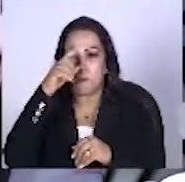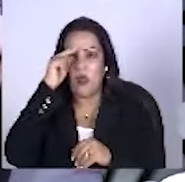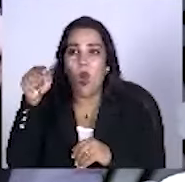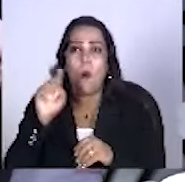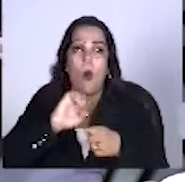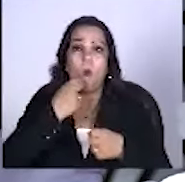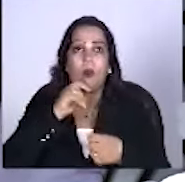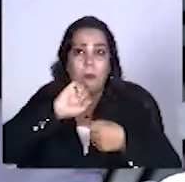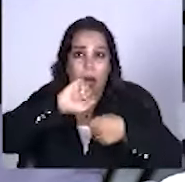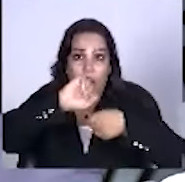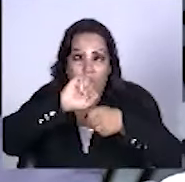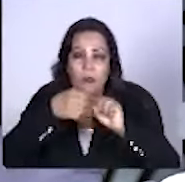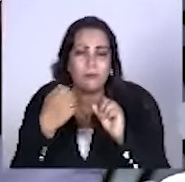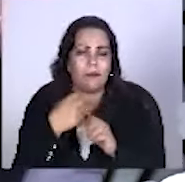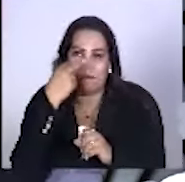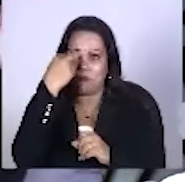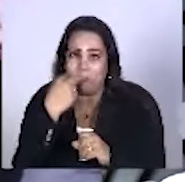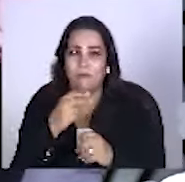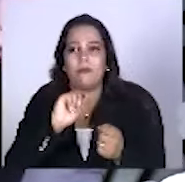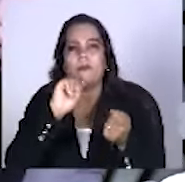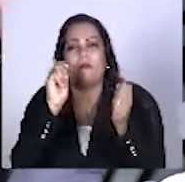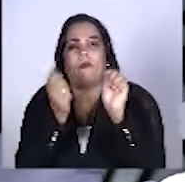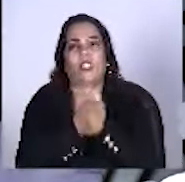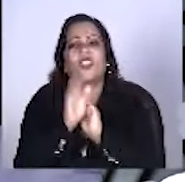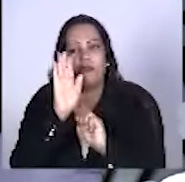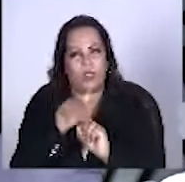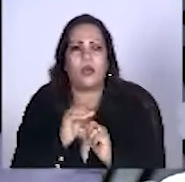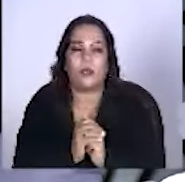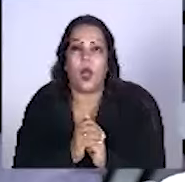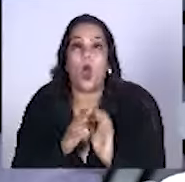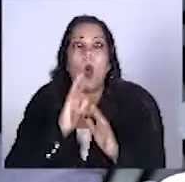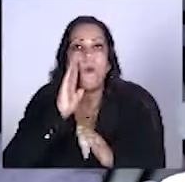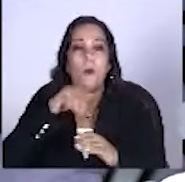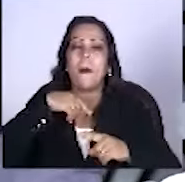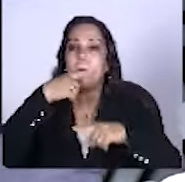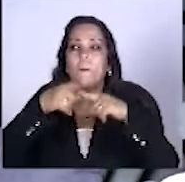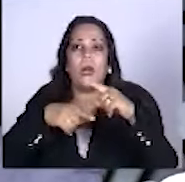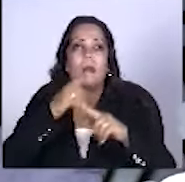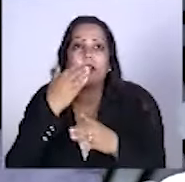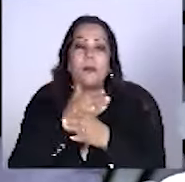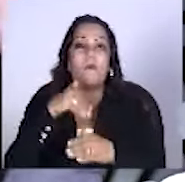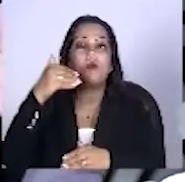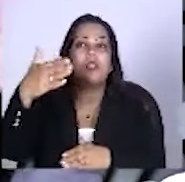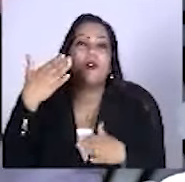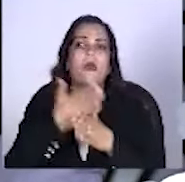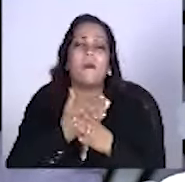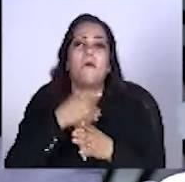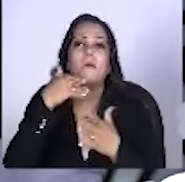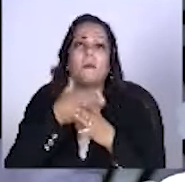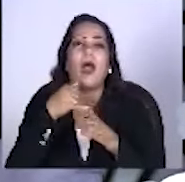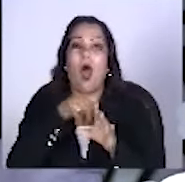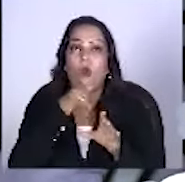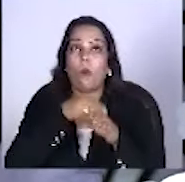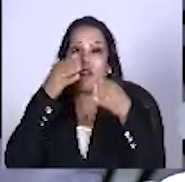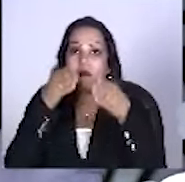منه. نظرته ليكي بتتهز. صح. وممكن ما يكملش معاكي في المستقبل بسبب ما يحدث في